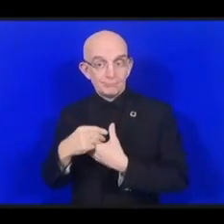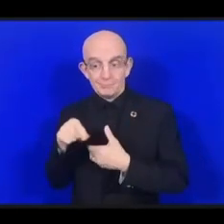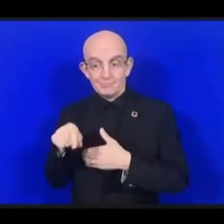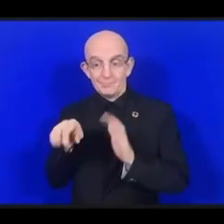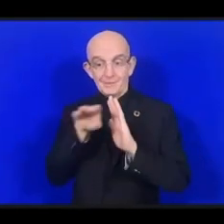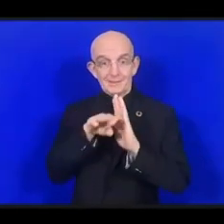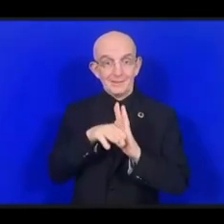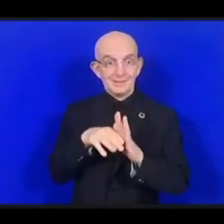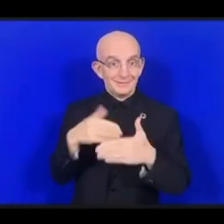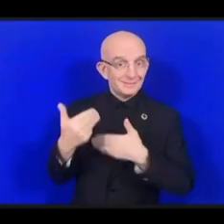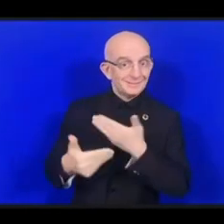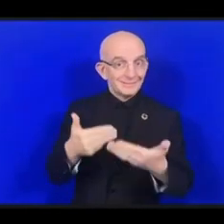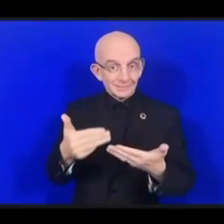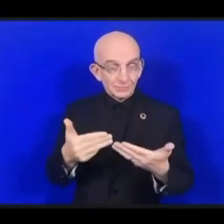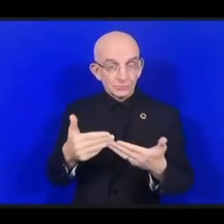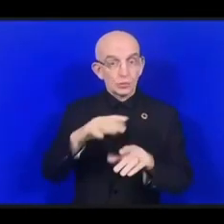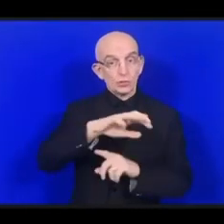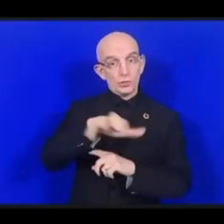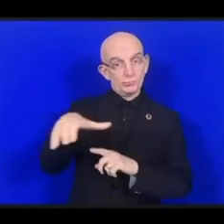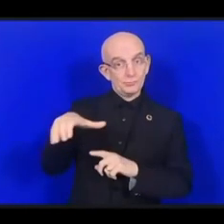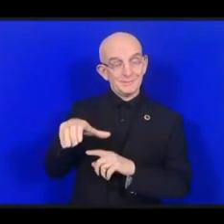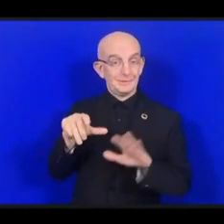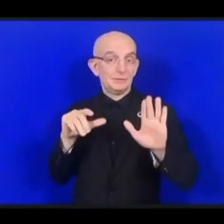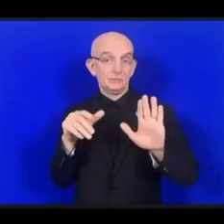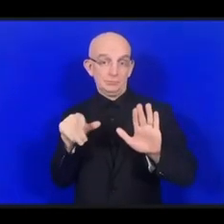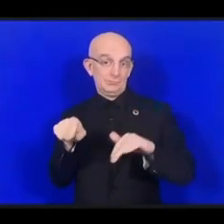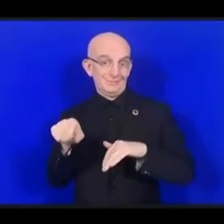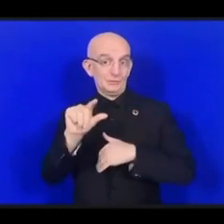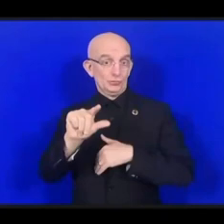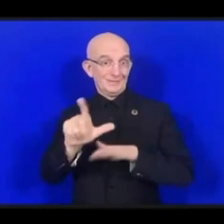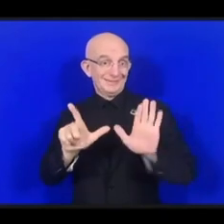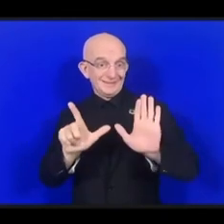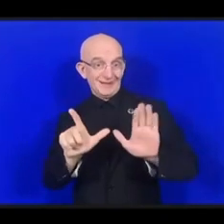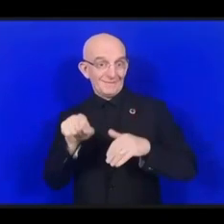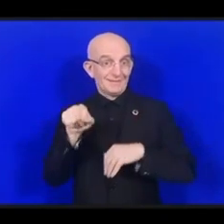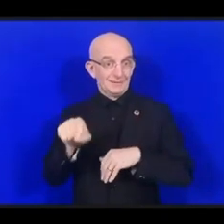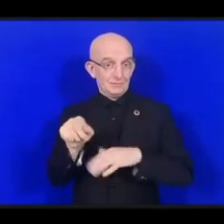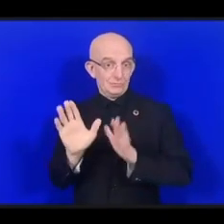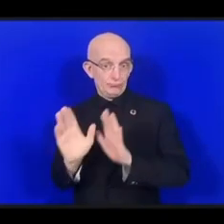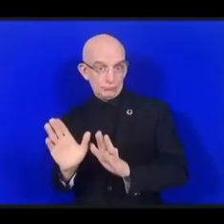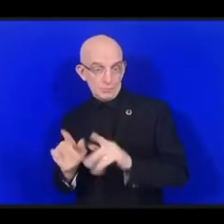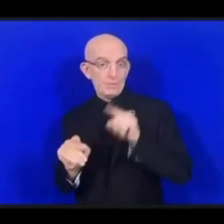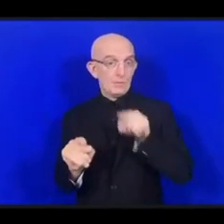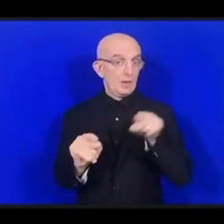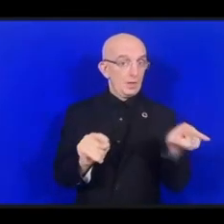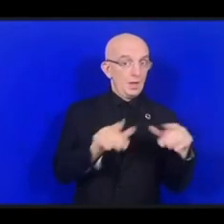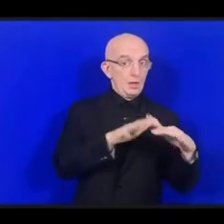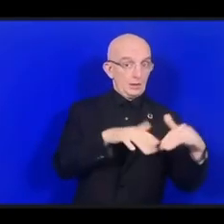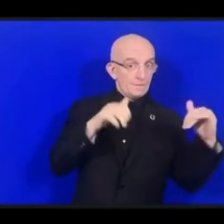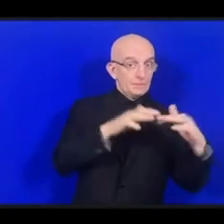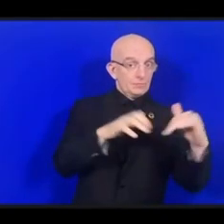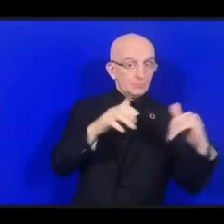可以参与到这个重要的讨论当中来，一个新的数字鸿沟。